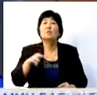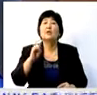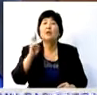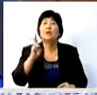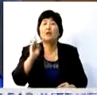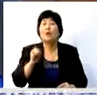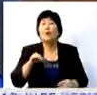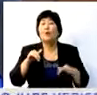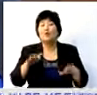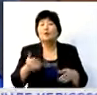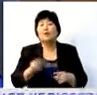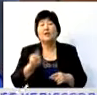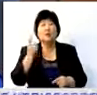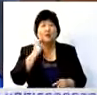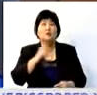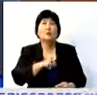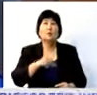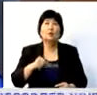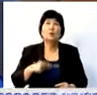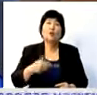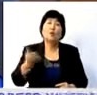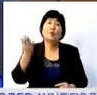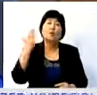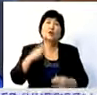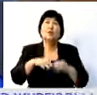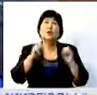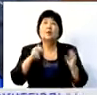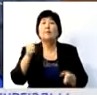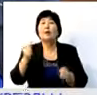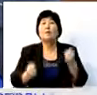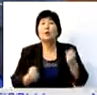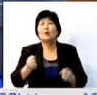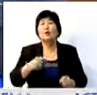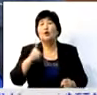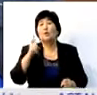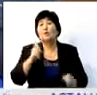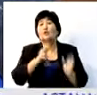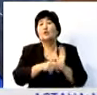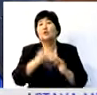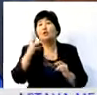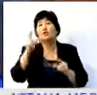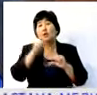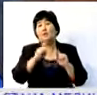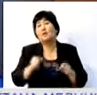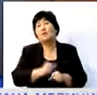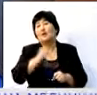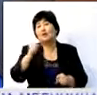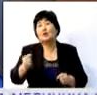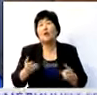соны естіп осындай өзімнің бұрынғы мамандығым шопырлық 183-ші мектепке жолдама алып отырмын.